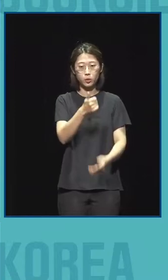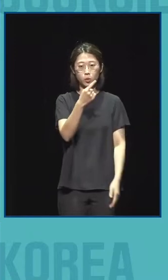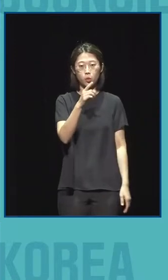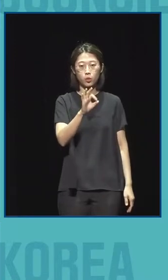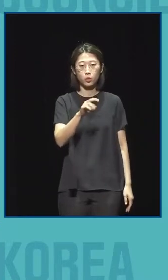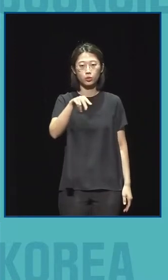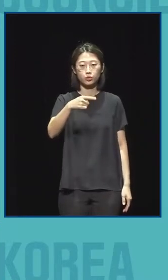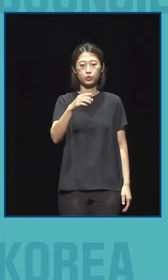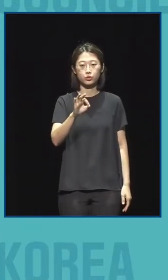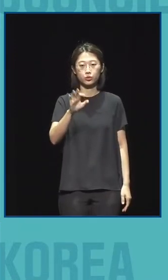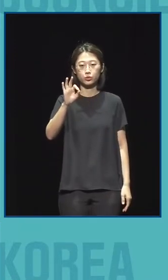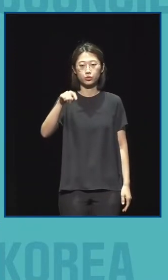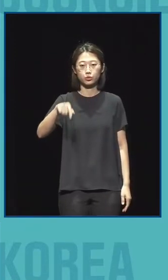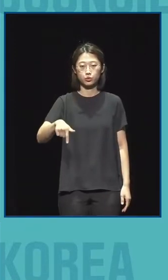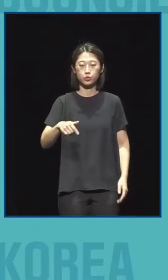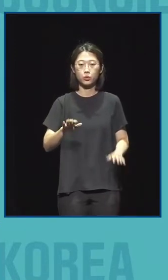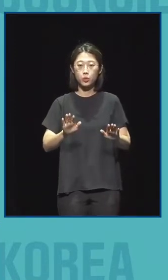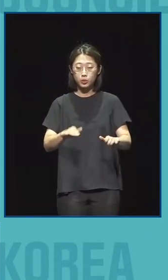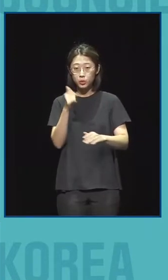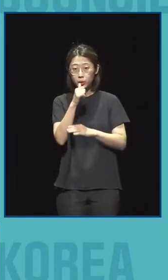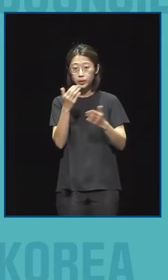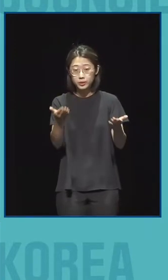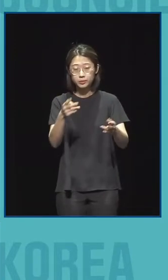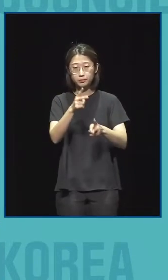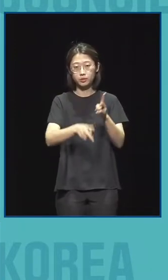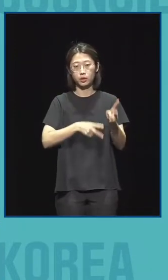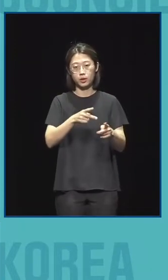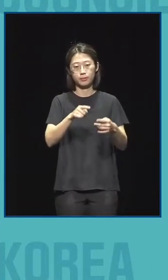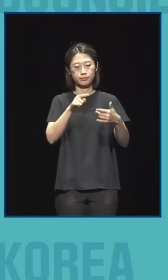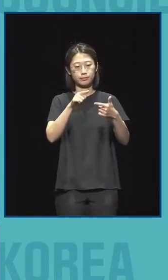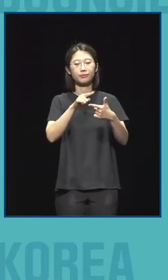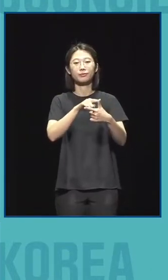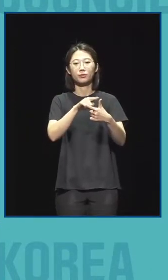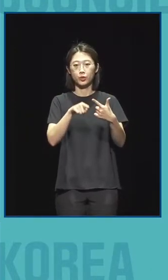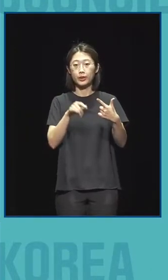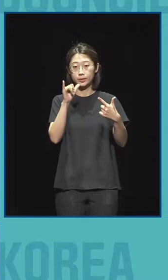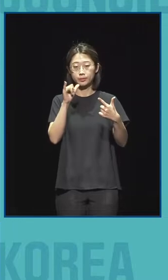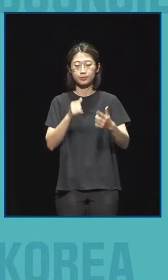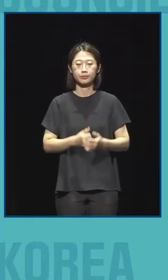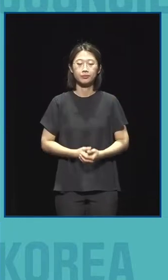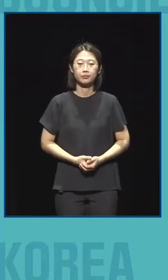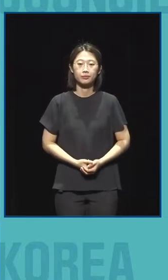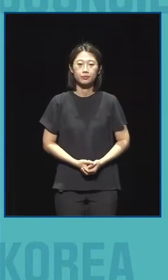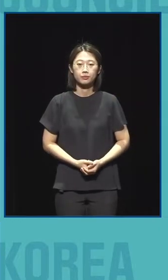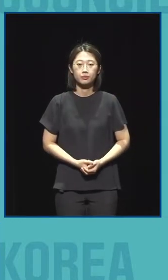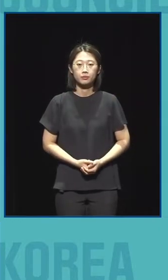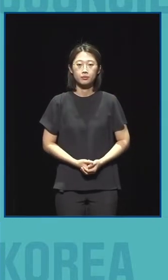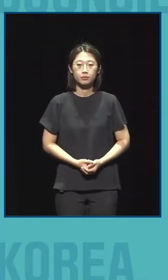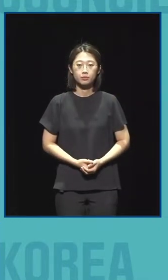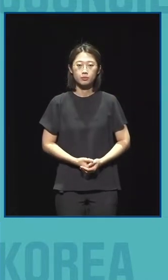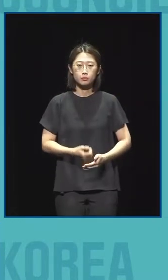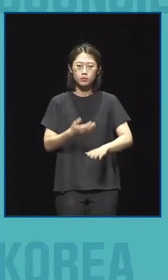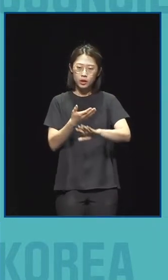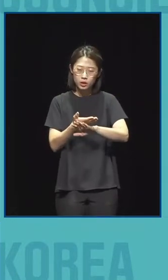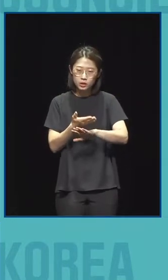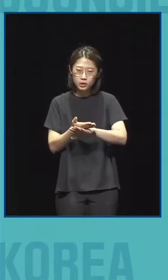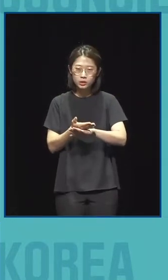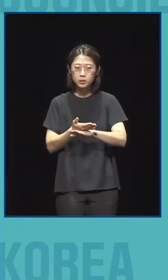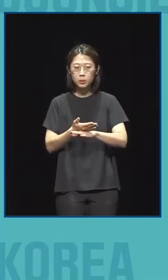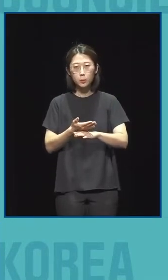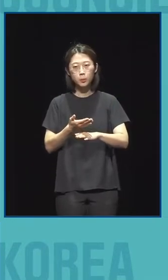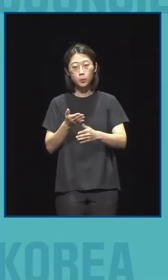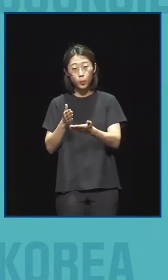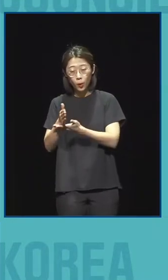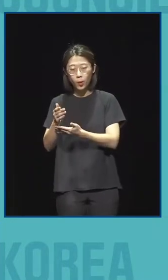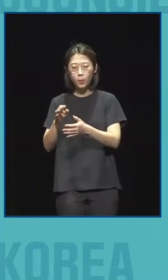오늘 제가 소개해드릴 사업은 총 6개의 사업들입니다 좀 다 분야보다 좀 많아서 시간이 좀